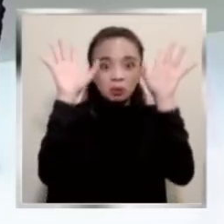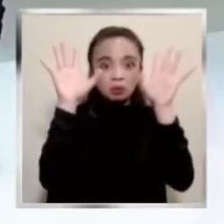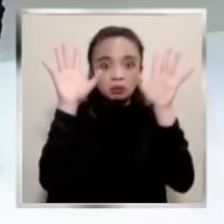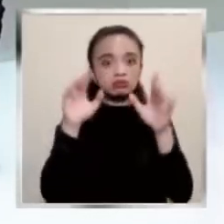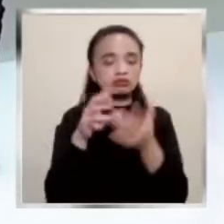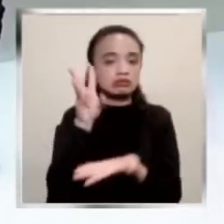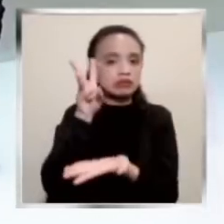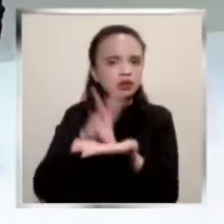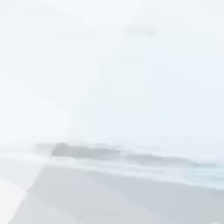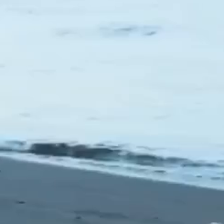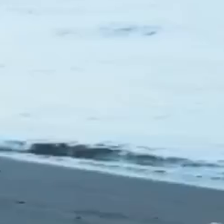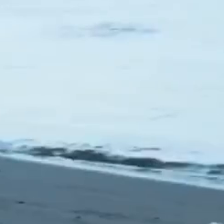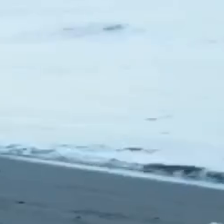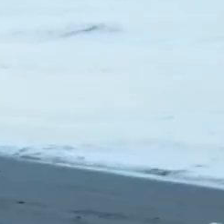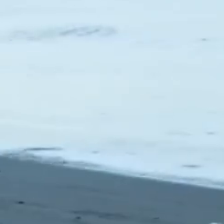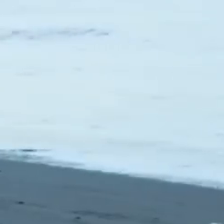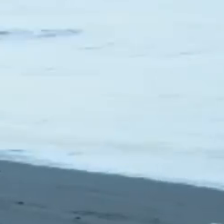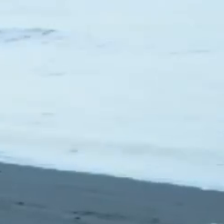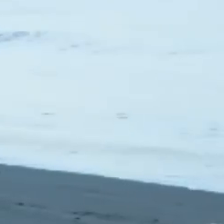ito?